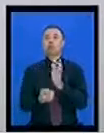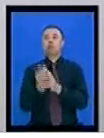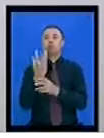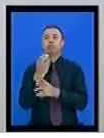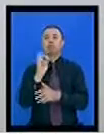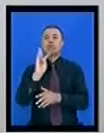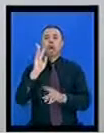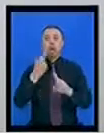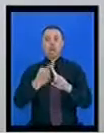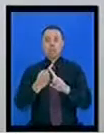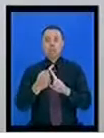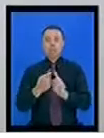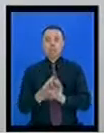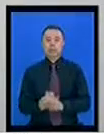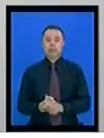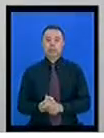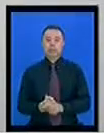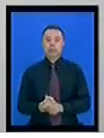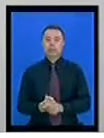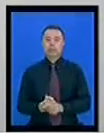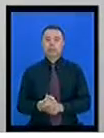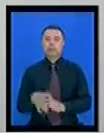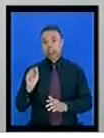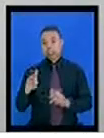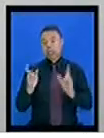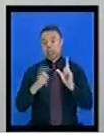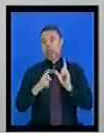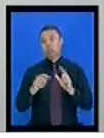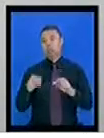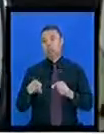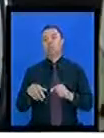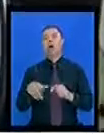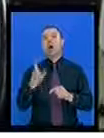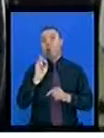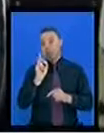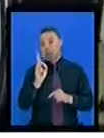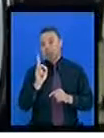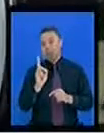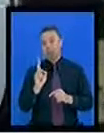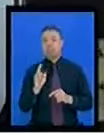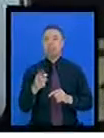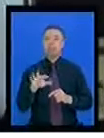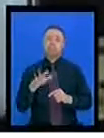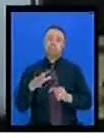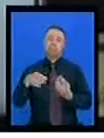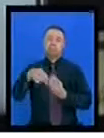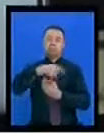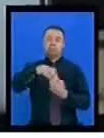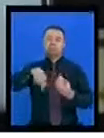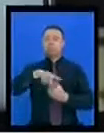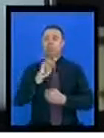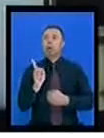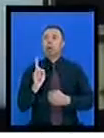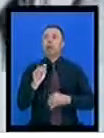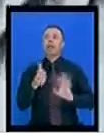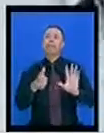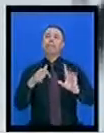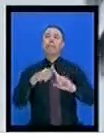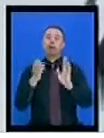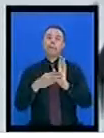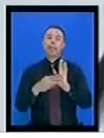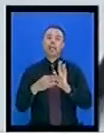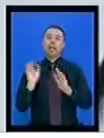sebanyak 3 kali. Status Gunung Agung hingga kini masih dalam status awas dengan radius zona bahaya 6 km